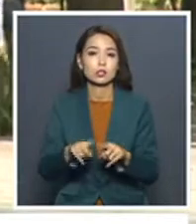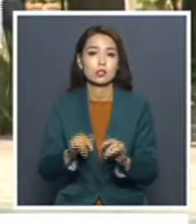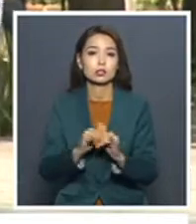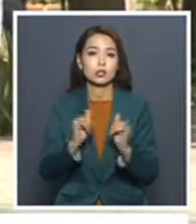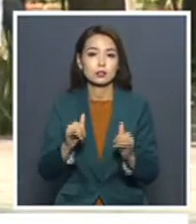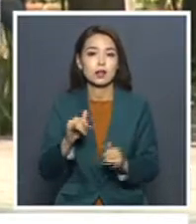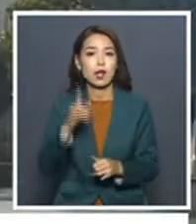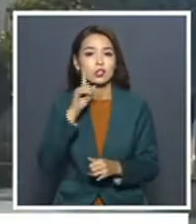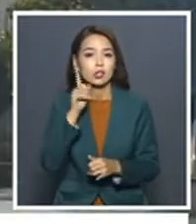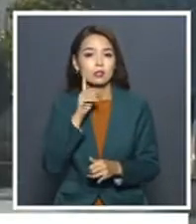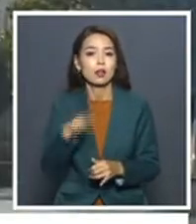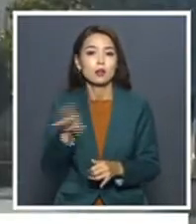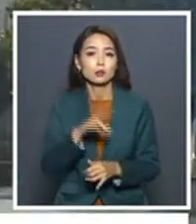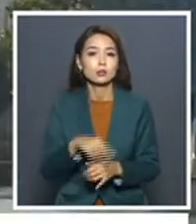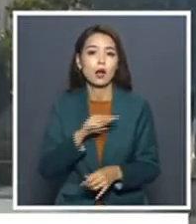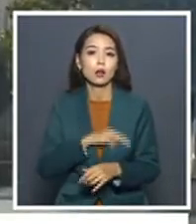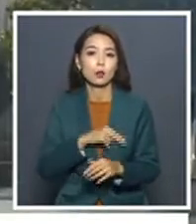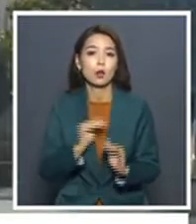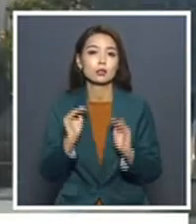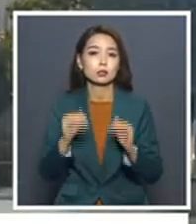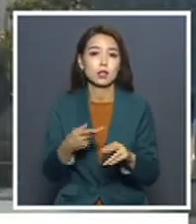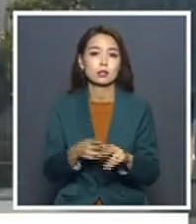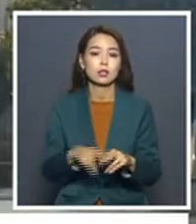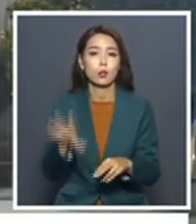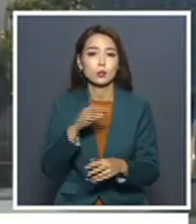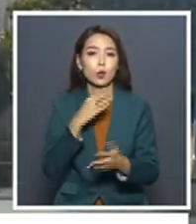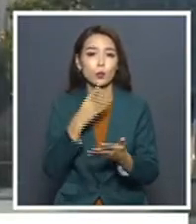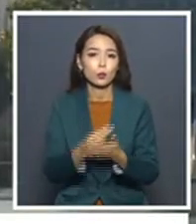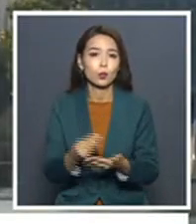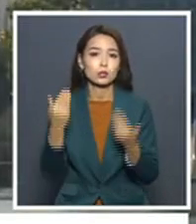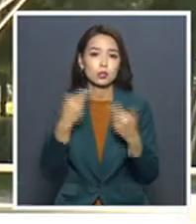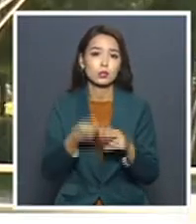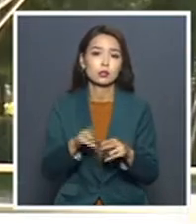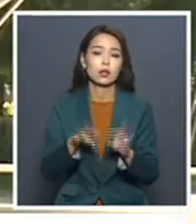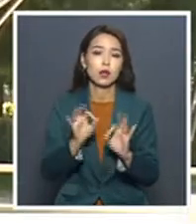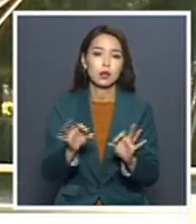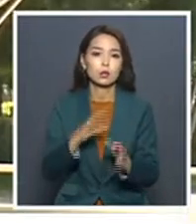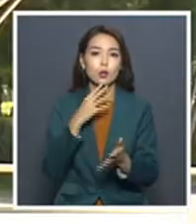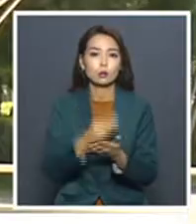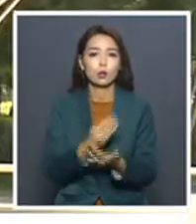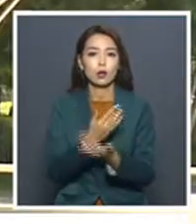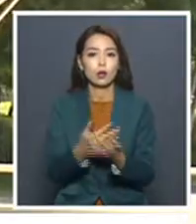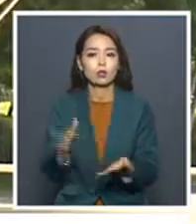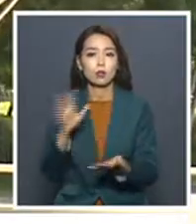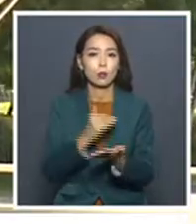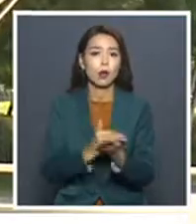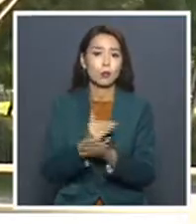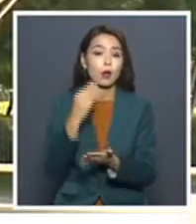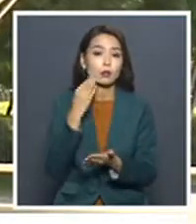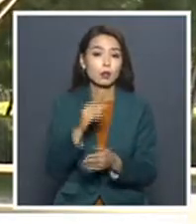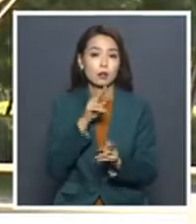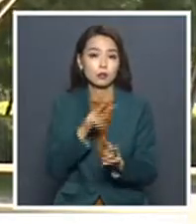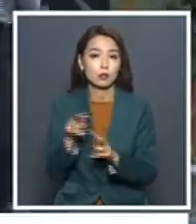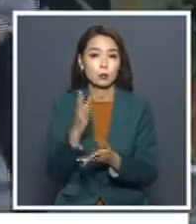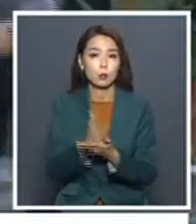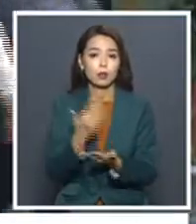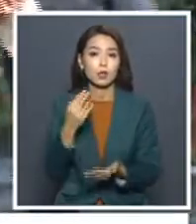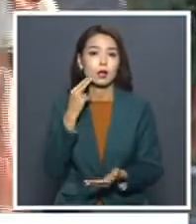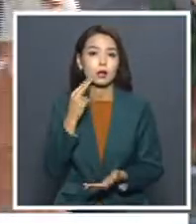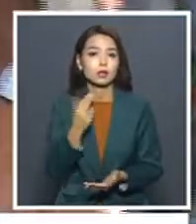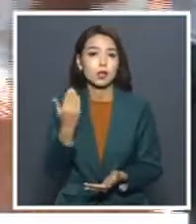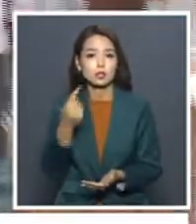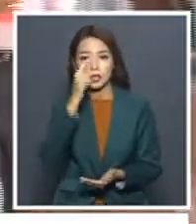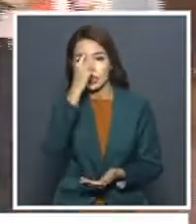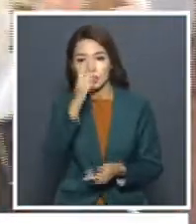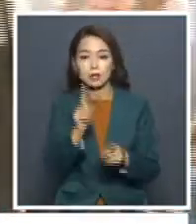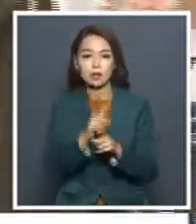жастар кадрлық резерві жан жақты баяндалып, өзге елден келген сарапшылар тарапынан жоғары бағаланған. Әсіресе Қытай мен Үндістан